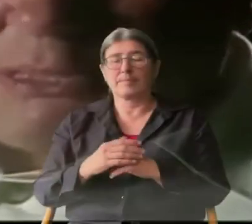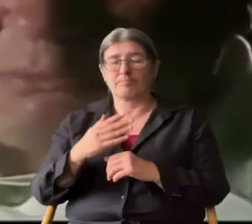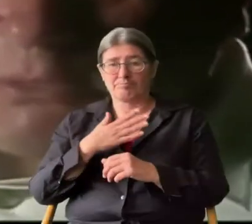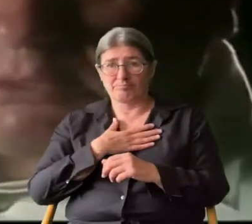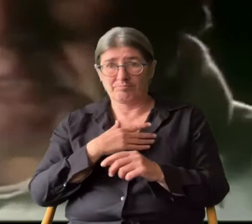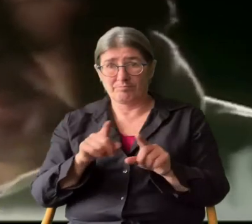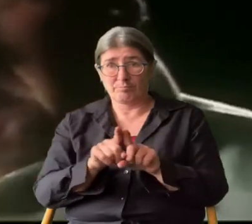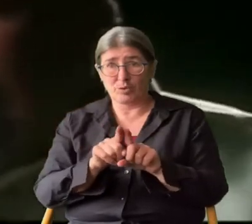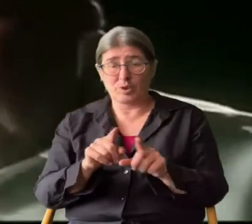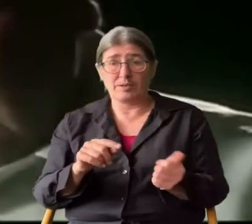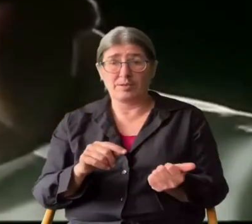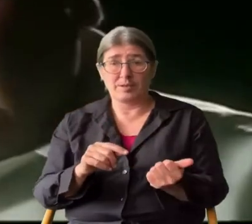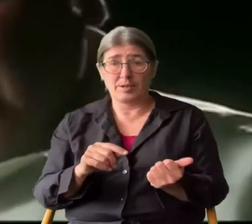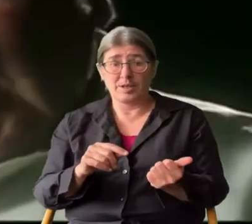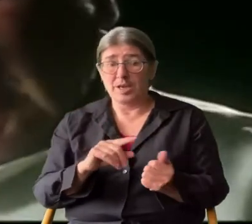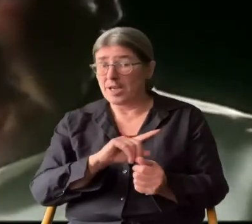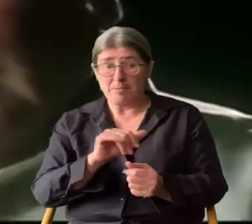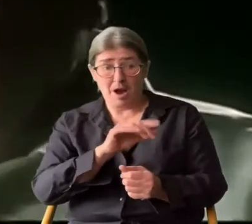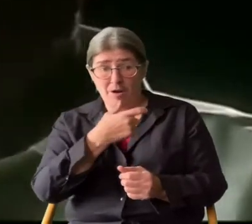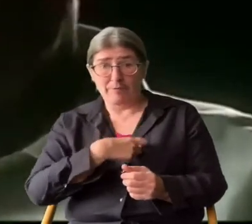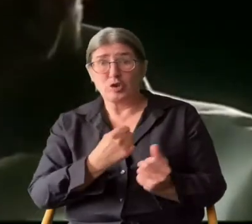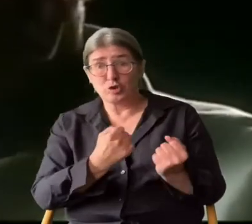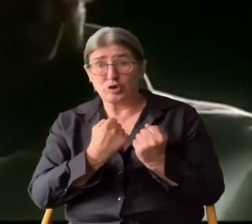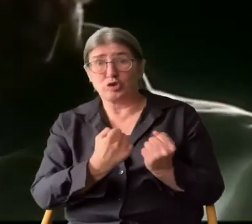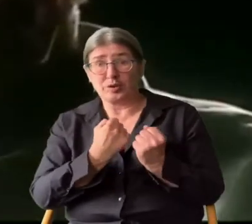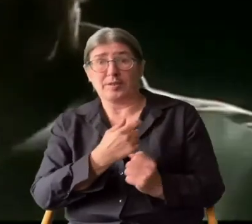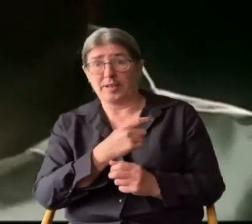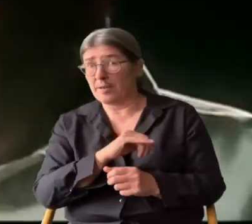Mein Bruder, der mich sonst immer beschützt hat,